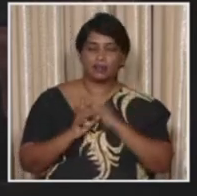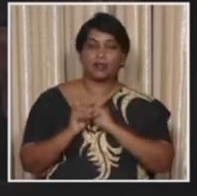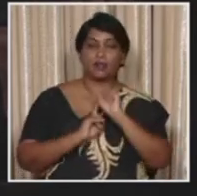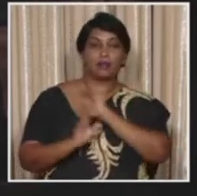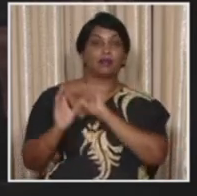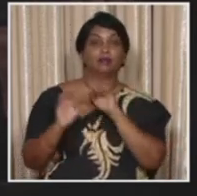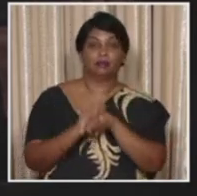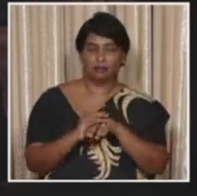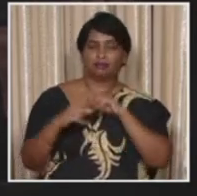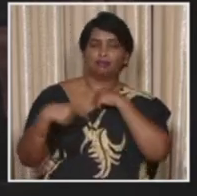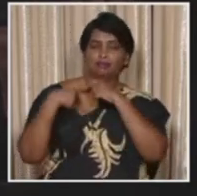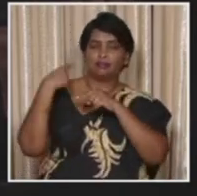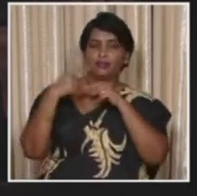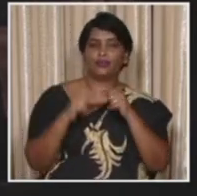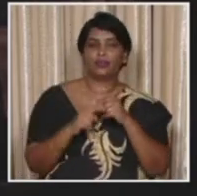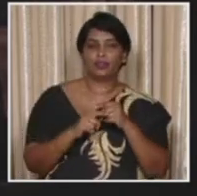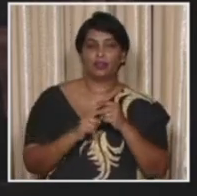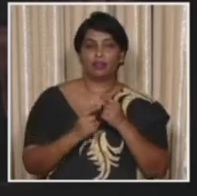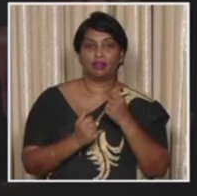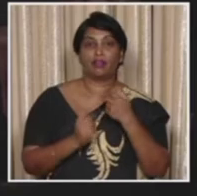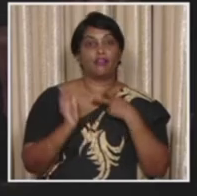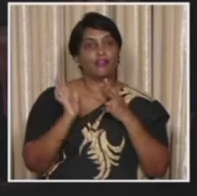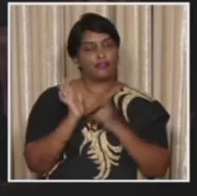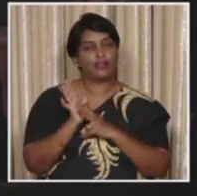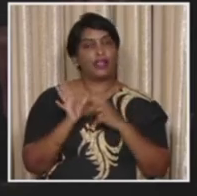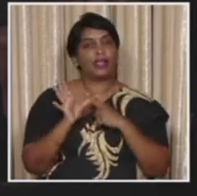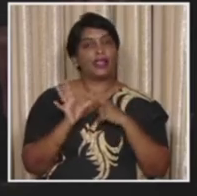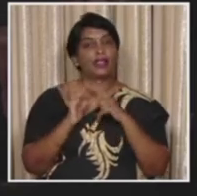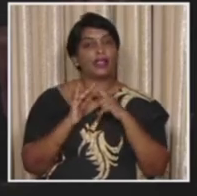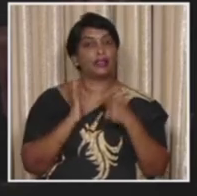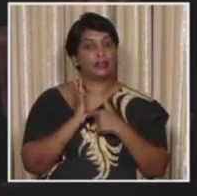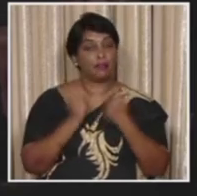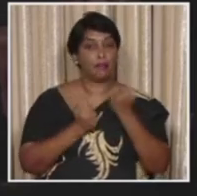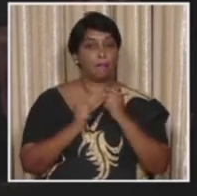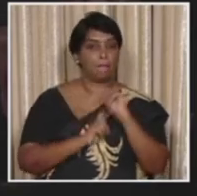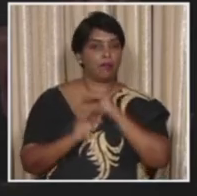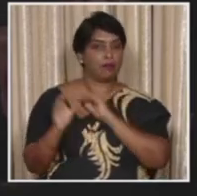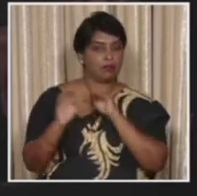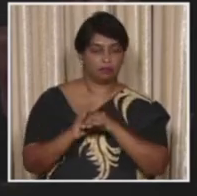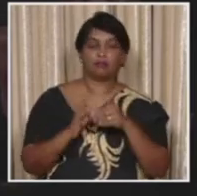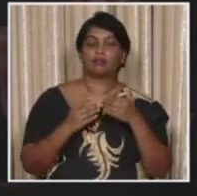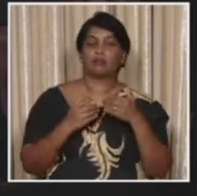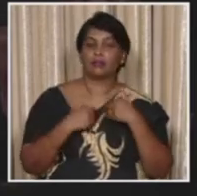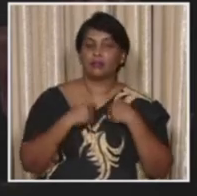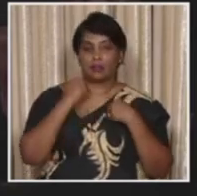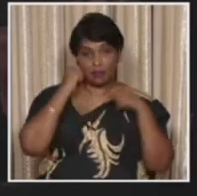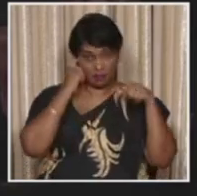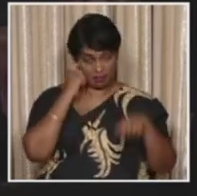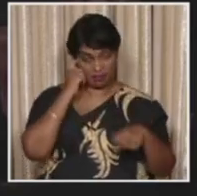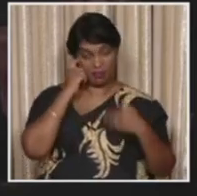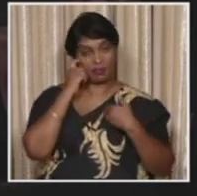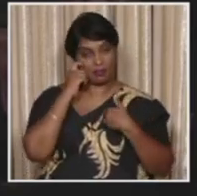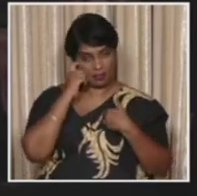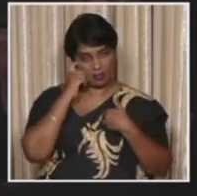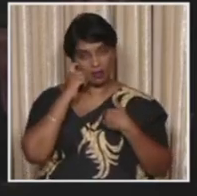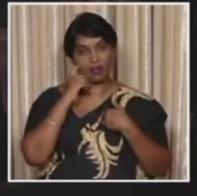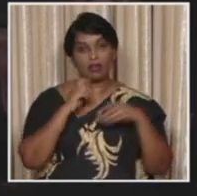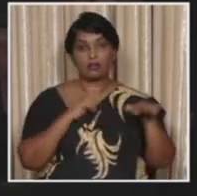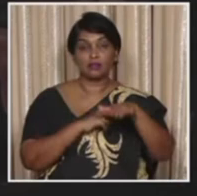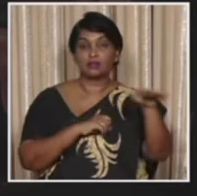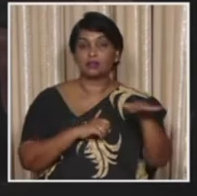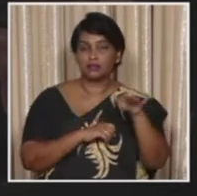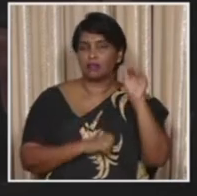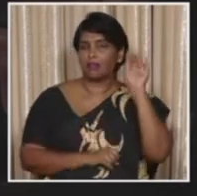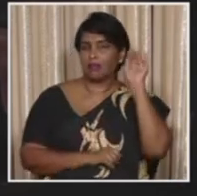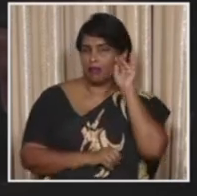nawa. Mamu ye itu kag parlimen tu awe. Mata tu ye itu kag naik. Mama, me jana samaj yang ahana